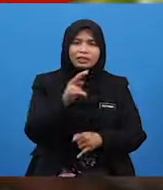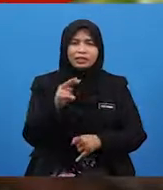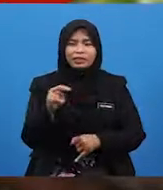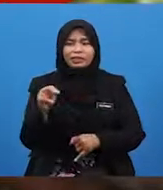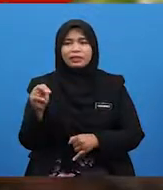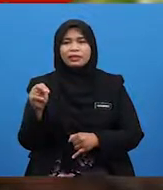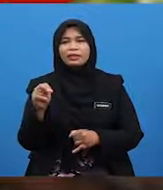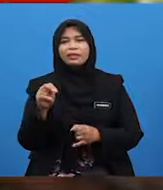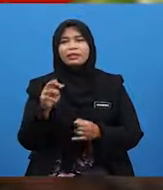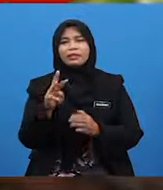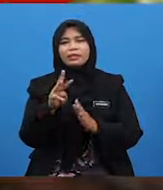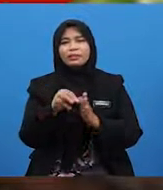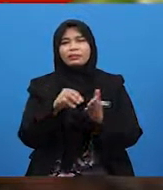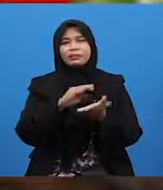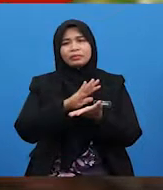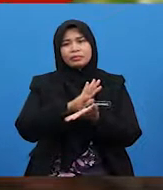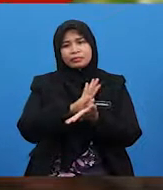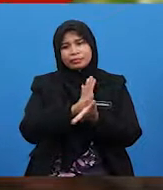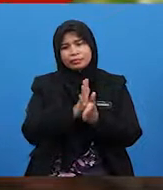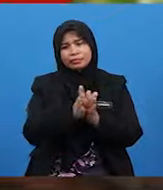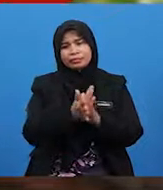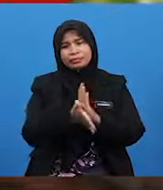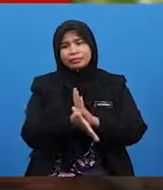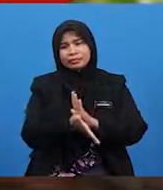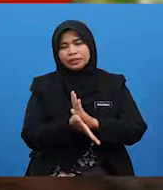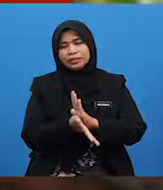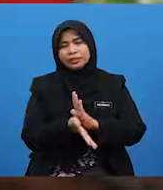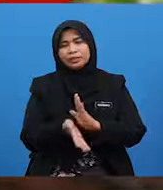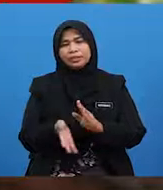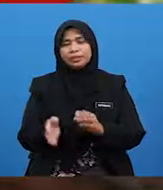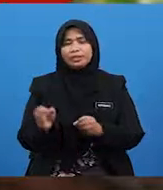kejiranan menjadi sempurna.